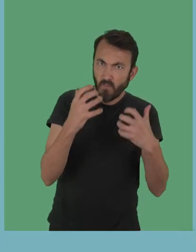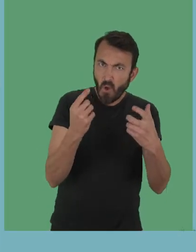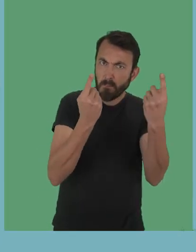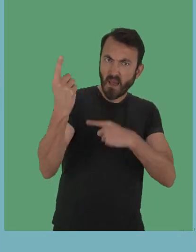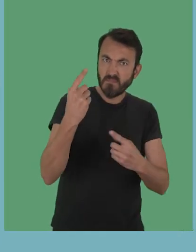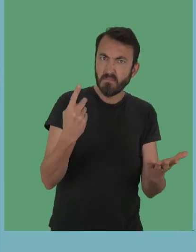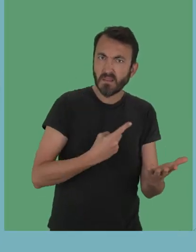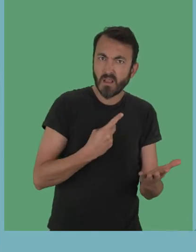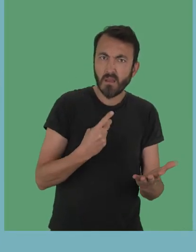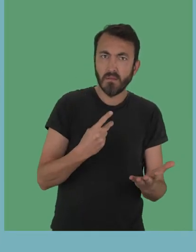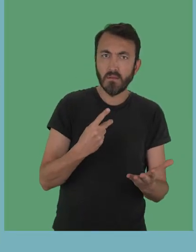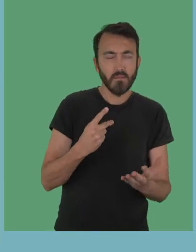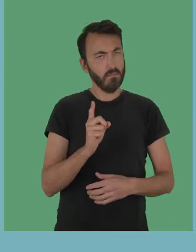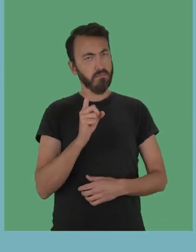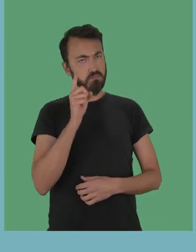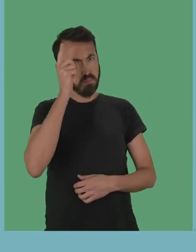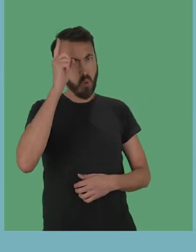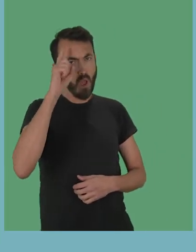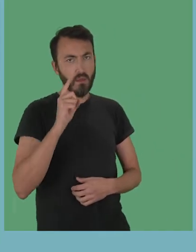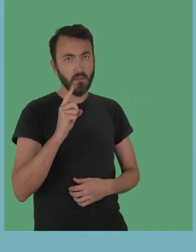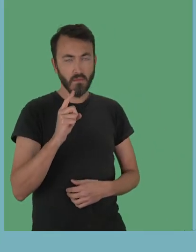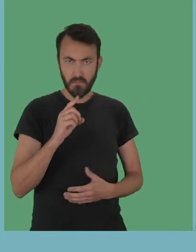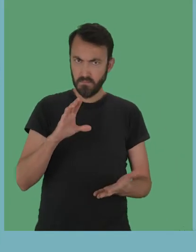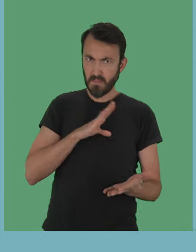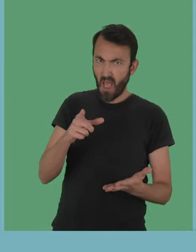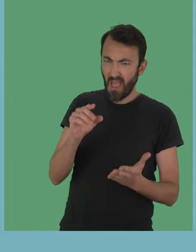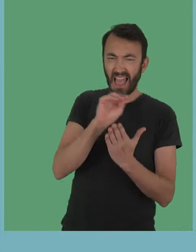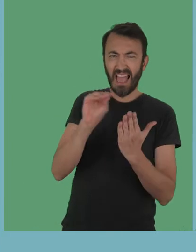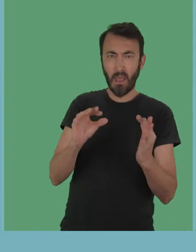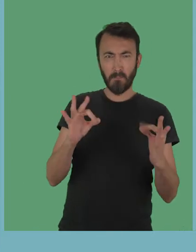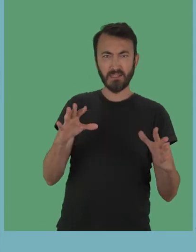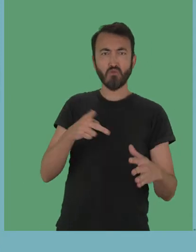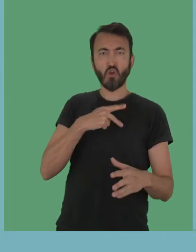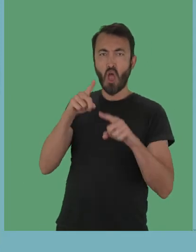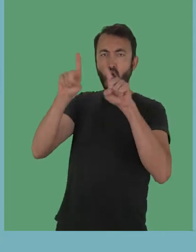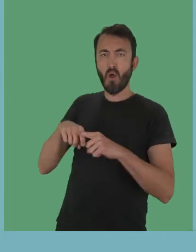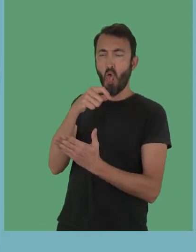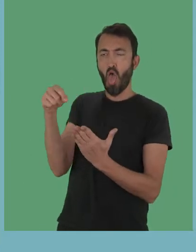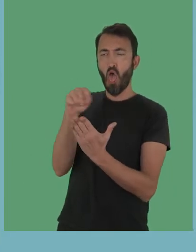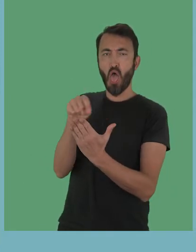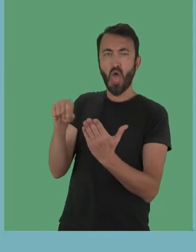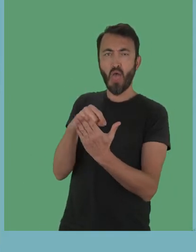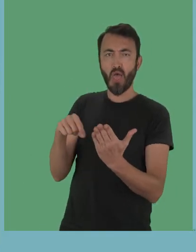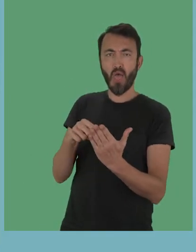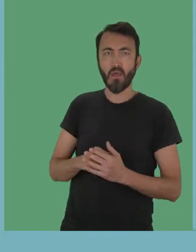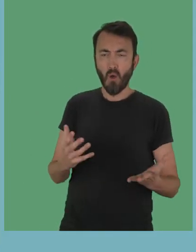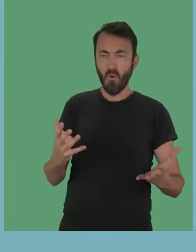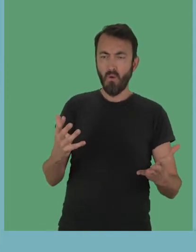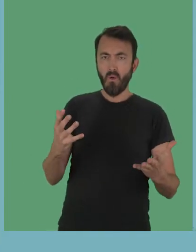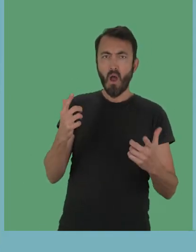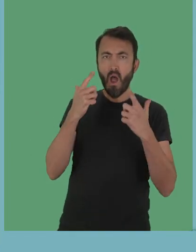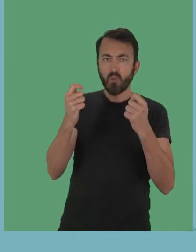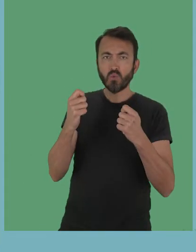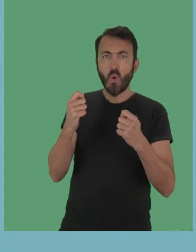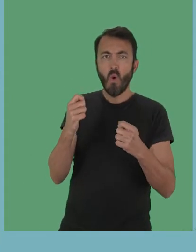Tu as décidé de devenir médecin, Arnaud ? Non, pourquoi ? Parce que ton écriture est si illisible qu'on dirait une ordonnance. Hé, fais gaffe à ne pas en mettre